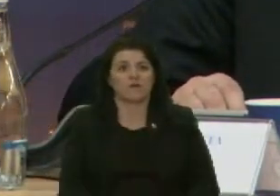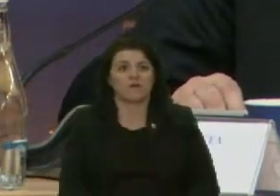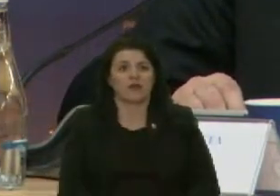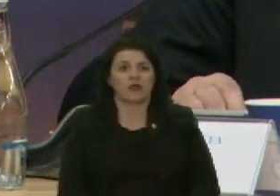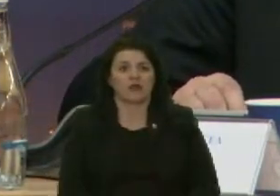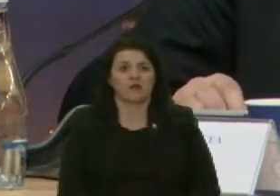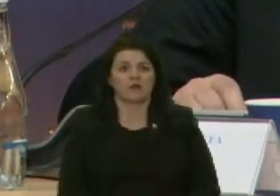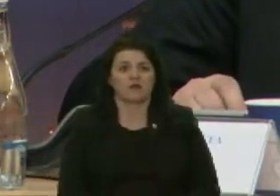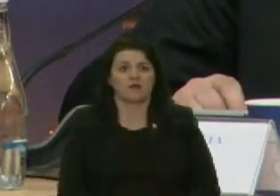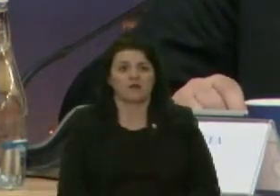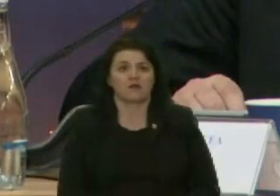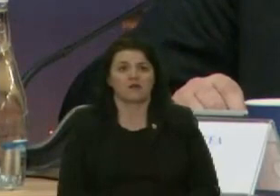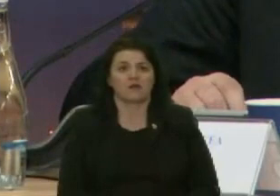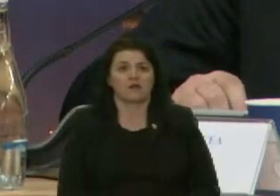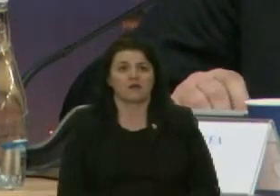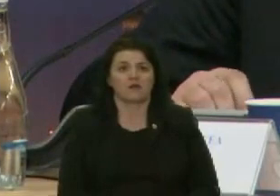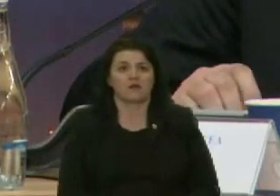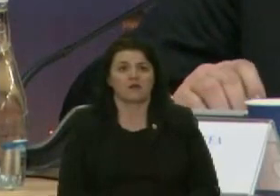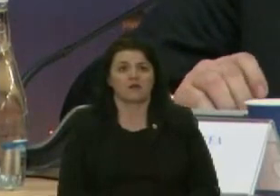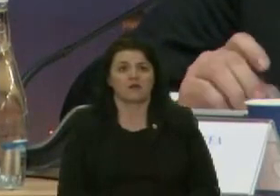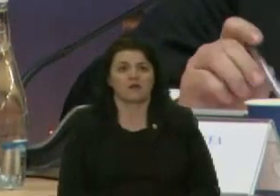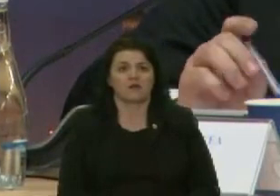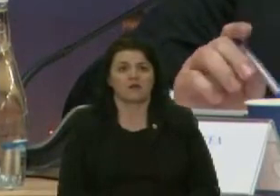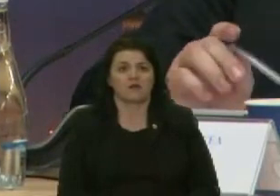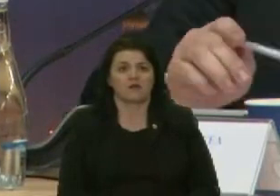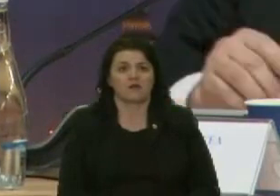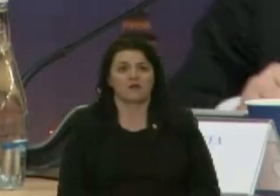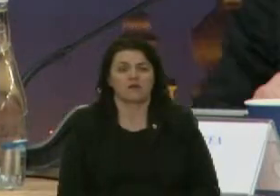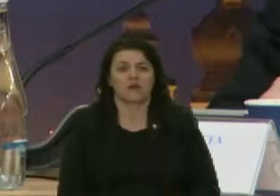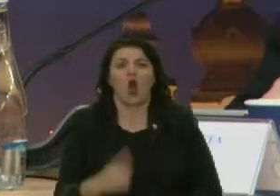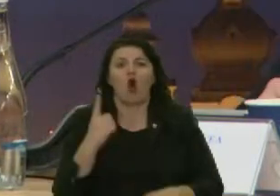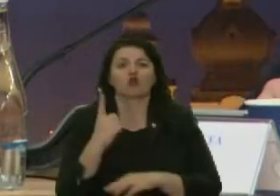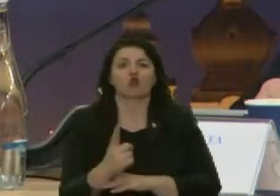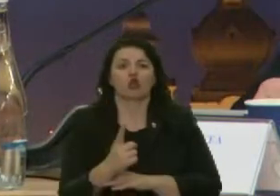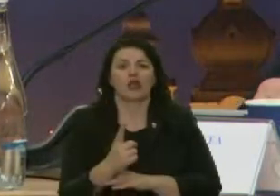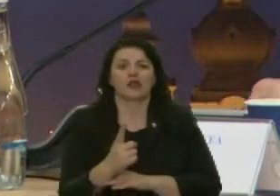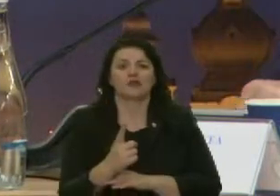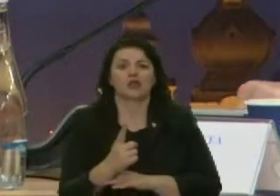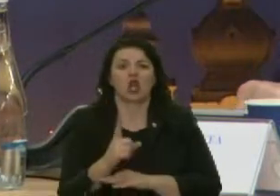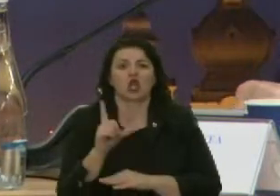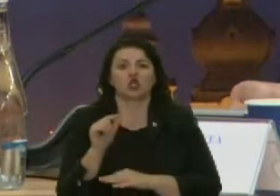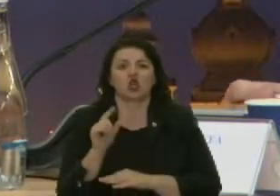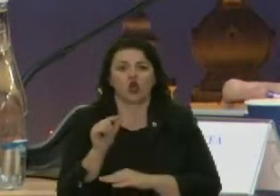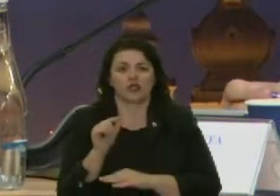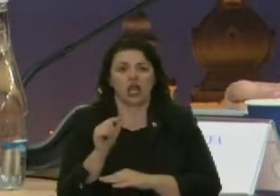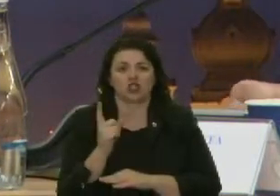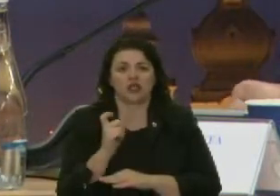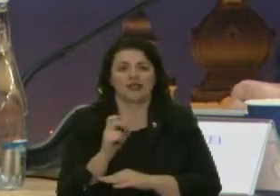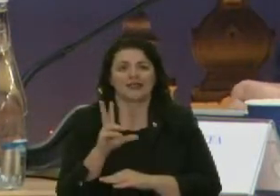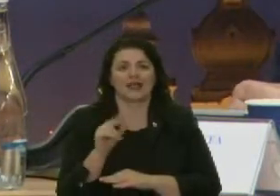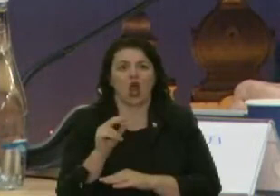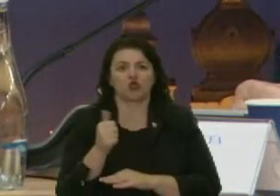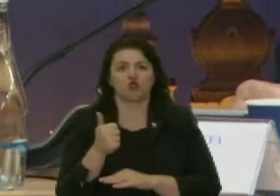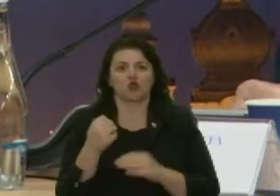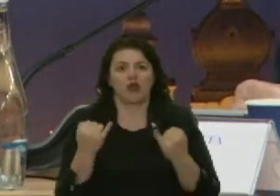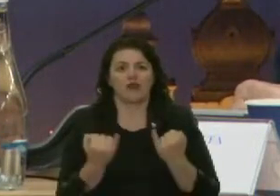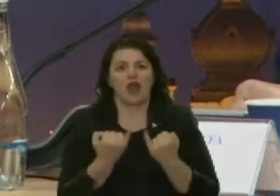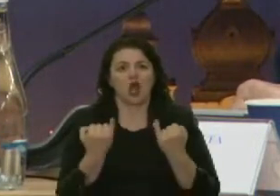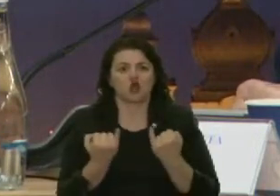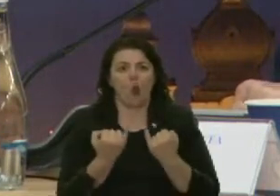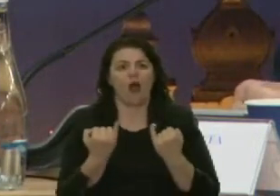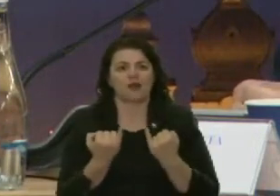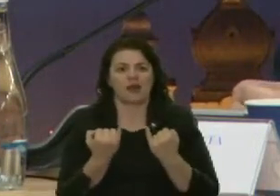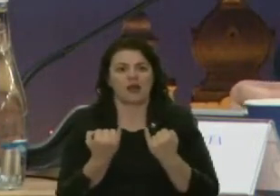din 2022 ci este Ordonanța numărul 20 din 31 Ian publicată în 31 Ian